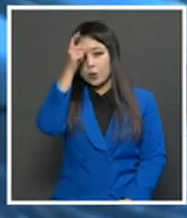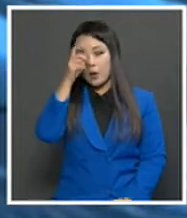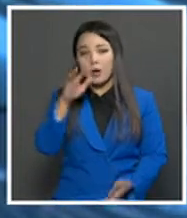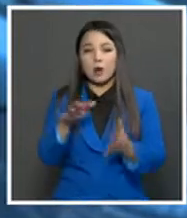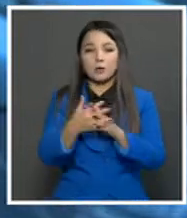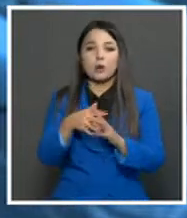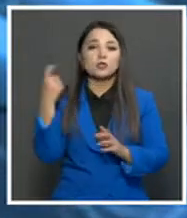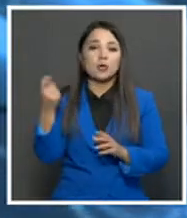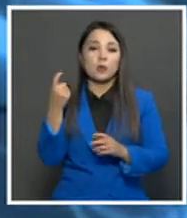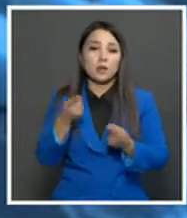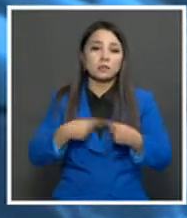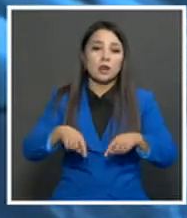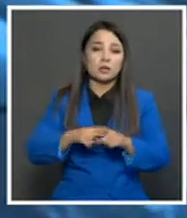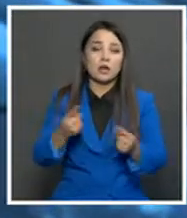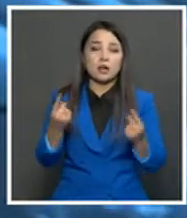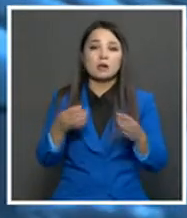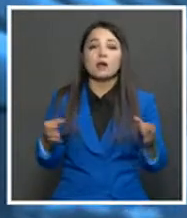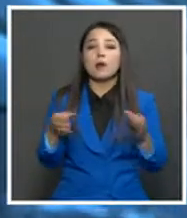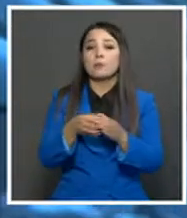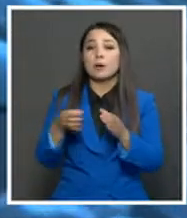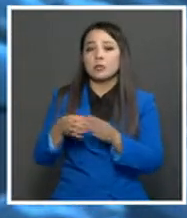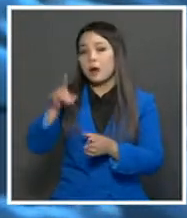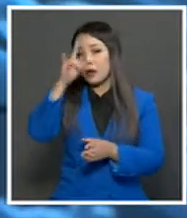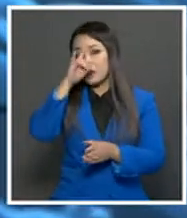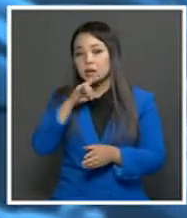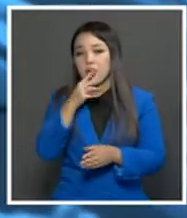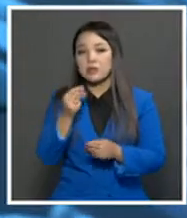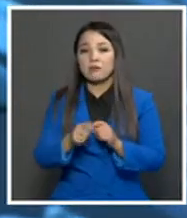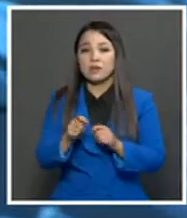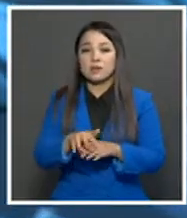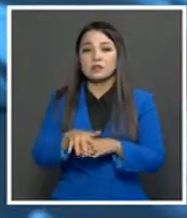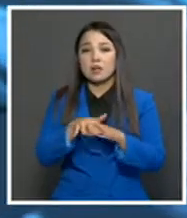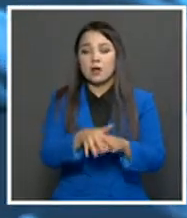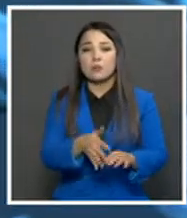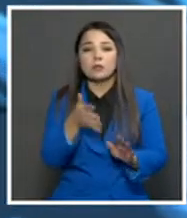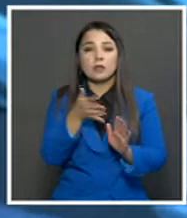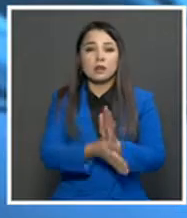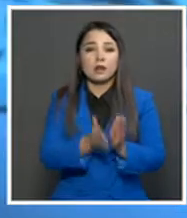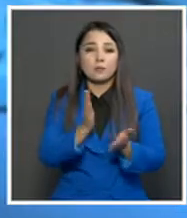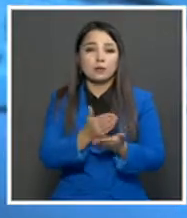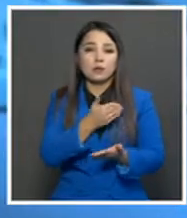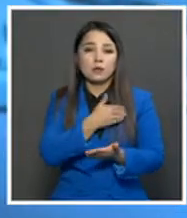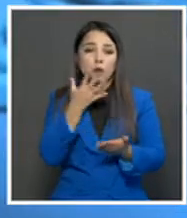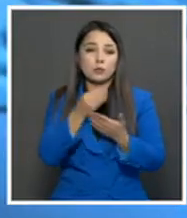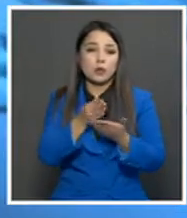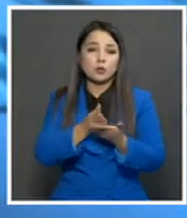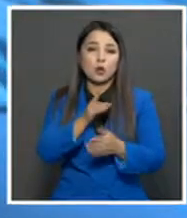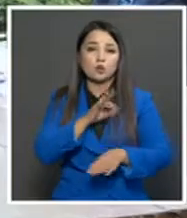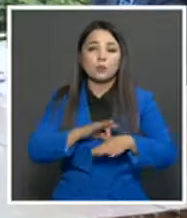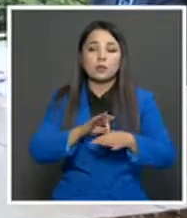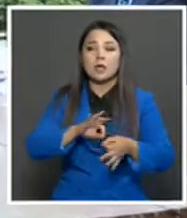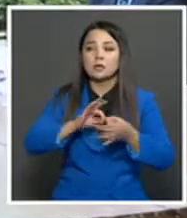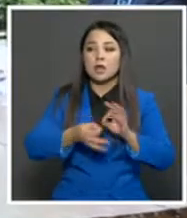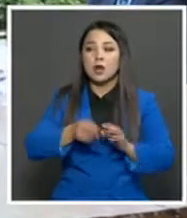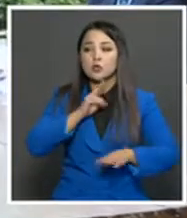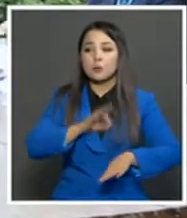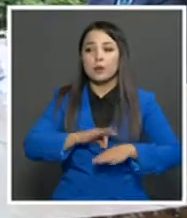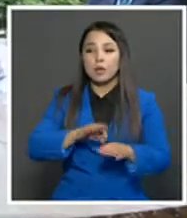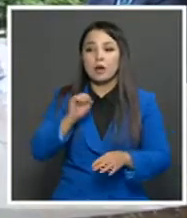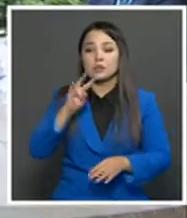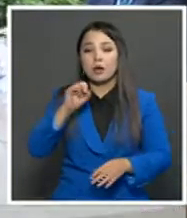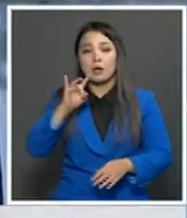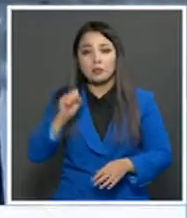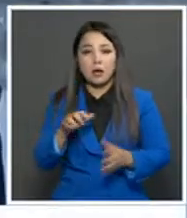Түркияның ауыл шаруашылығы саласындағы ірі компаниялары Қазақстанға инвестиция салуға мүдделі. Осы бағыттағы жұмыстарды тереңдету мақсатында